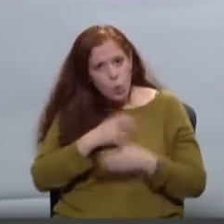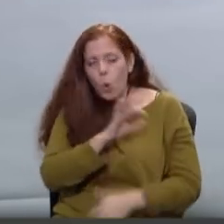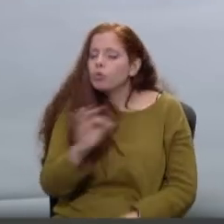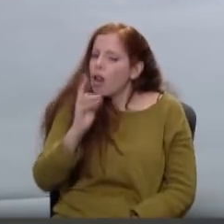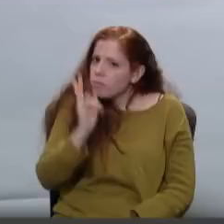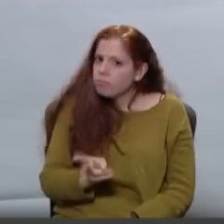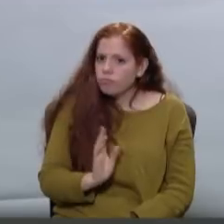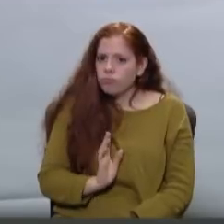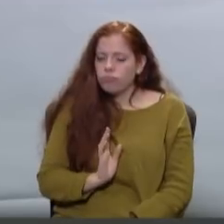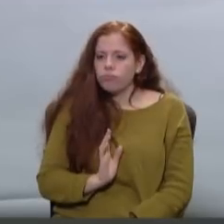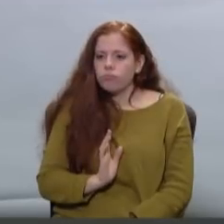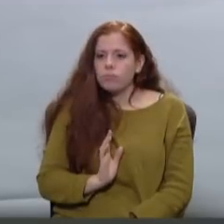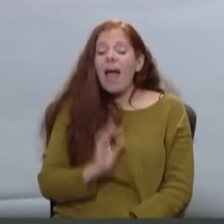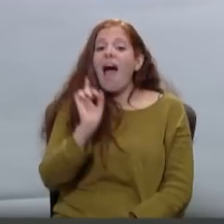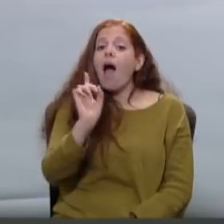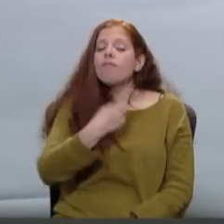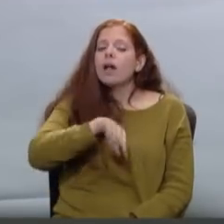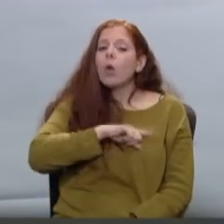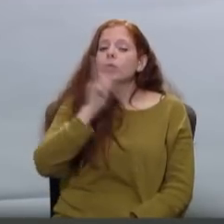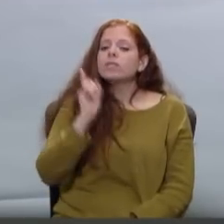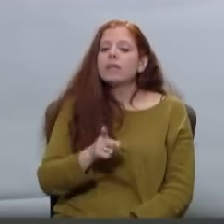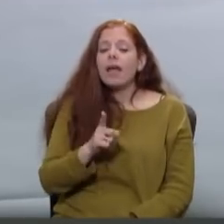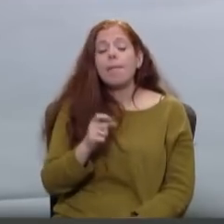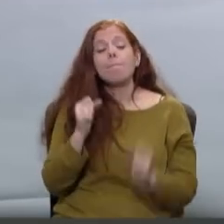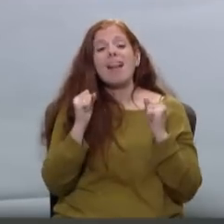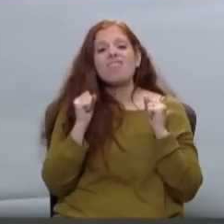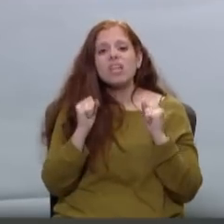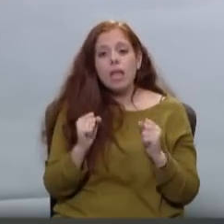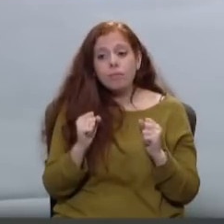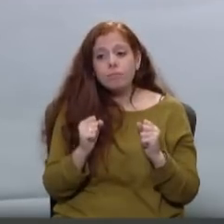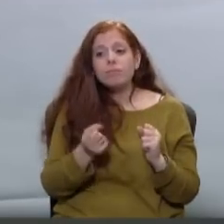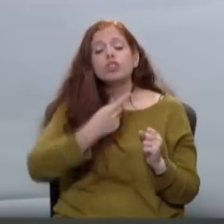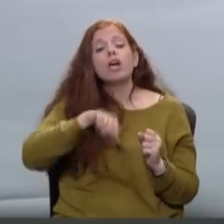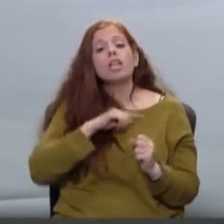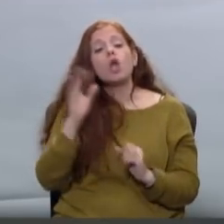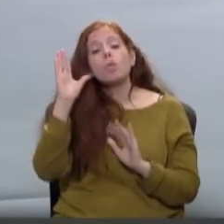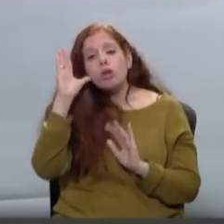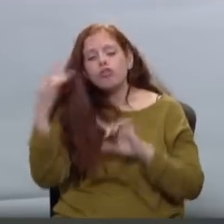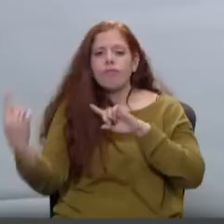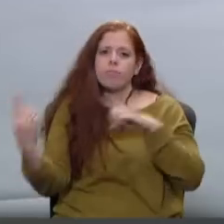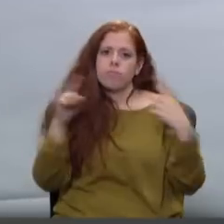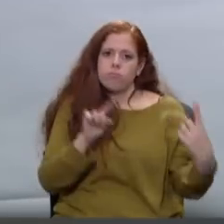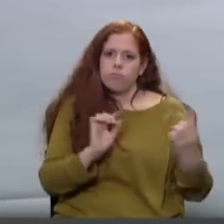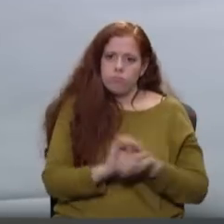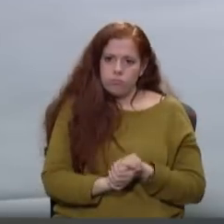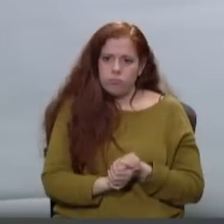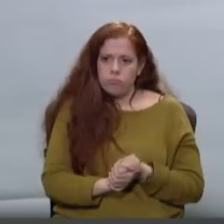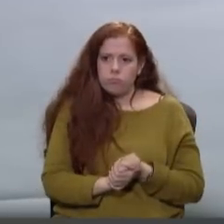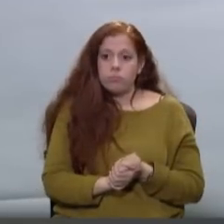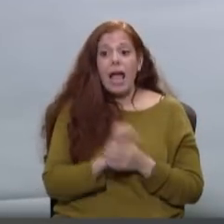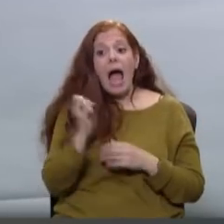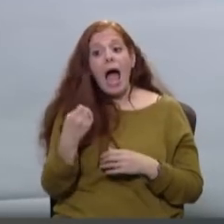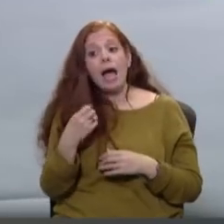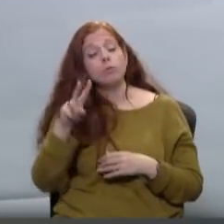frustrations. But we need to ensure that we are also listening to each other. Will our country be